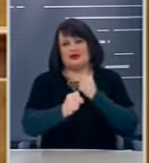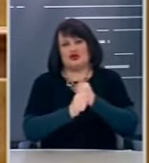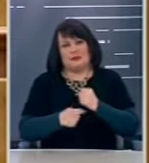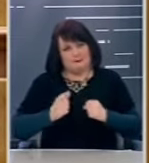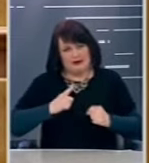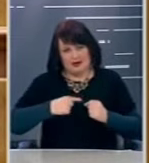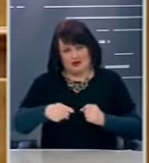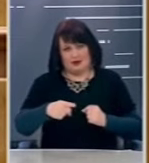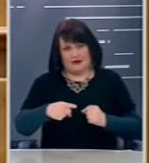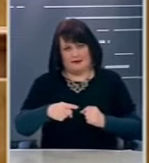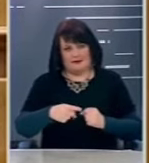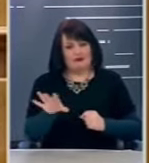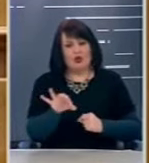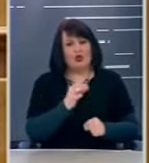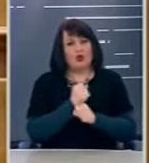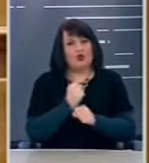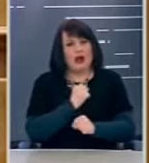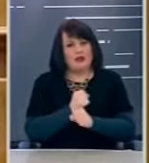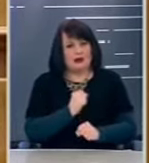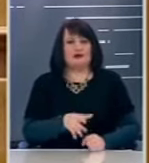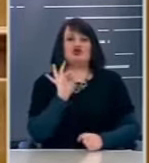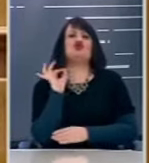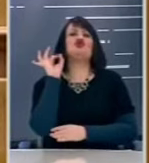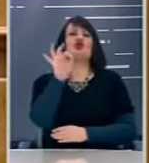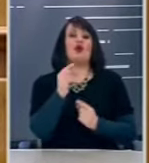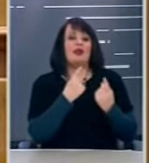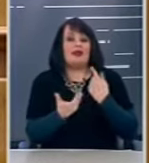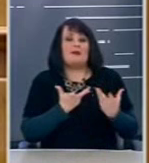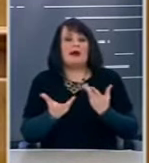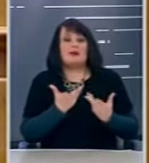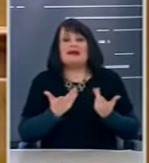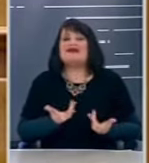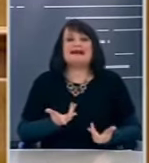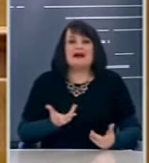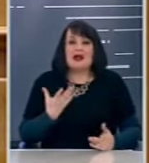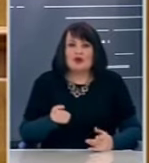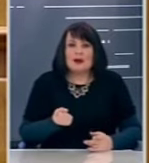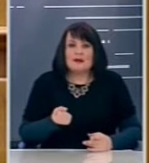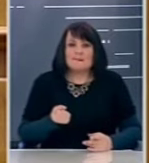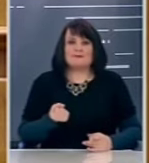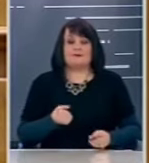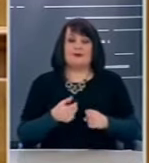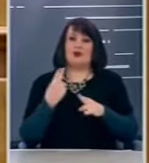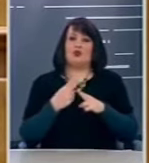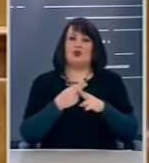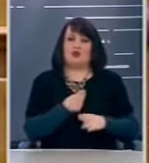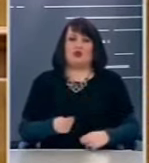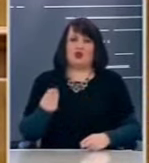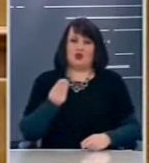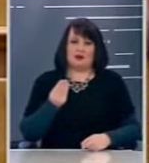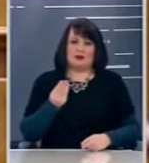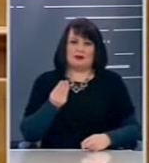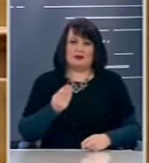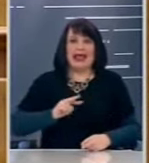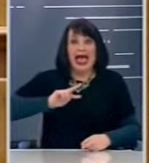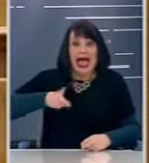μας, διαπραγματευτικός, αυτό που συζητάμε, και αυτό είναι ίσως το σημαντικότερο εκ των αντιμέτρων